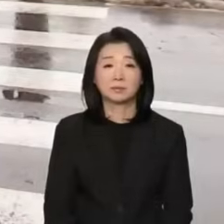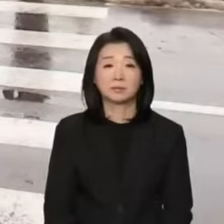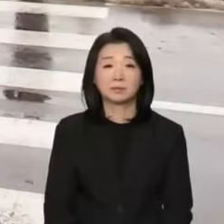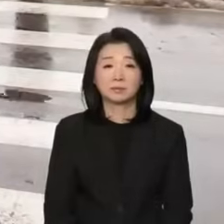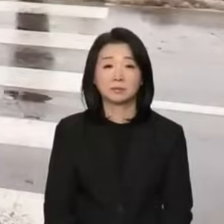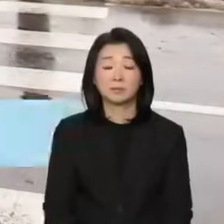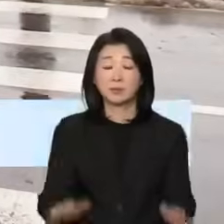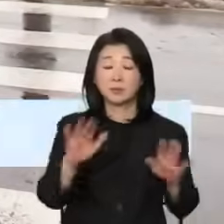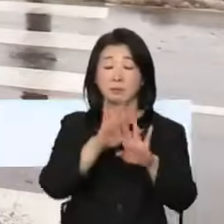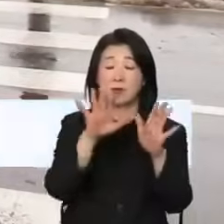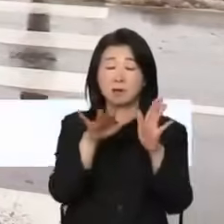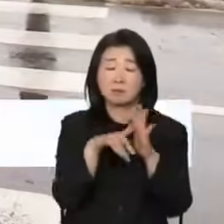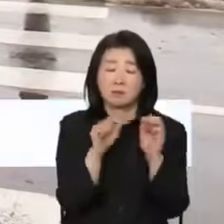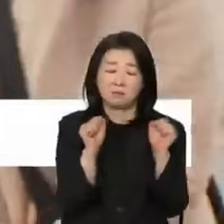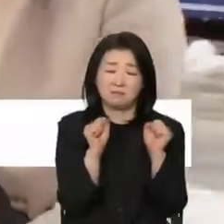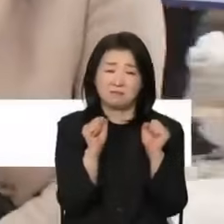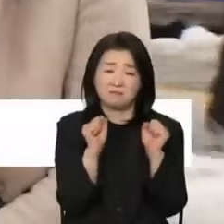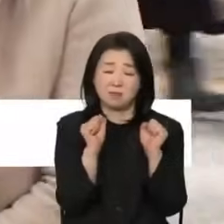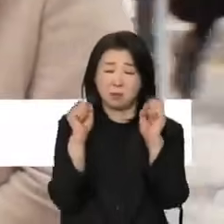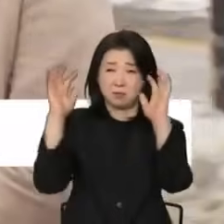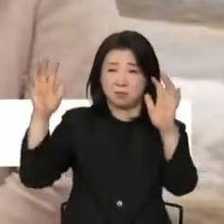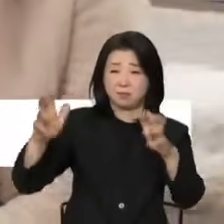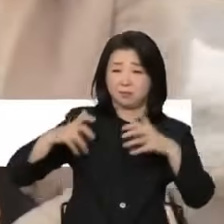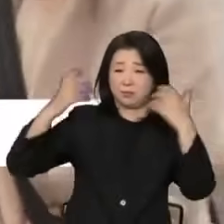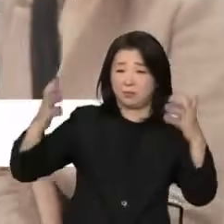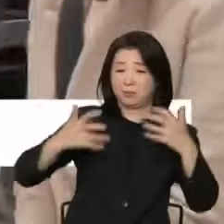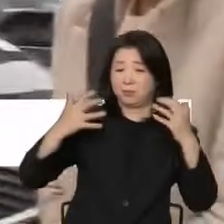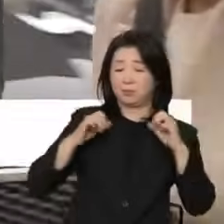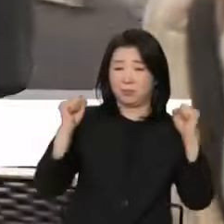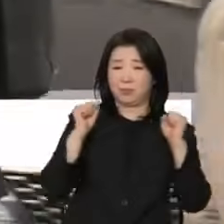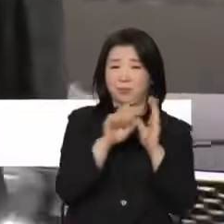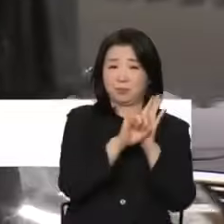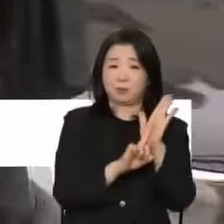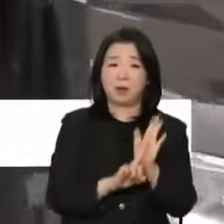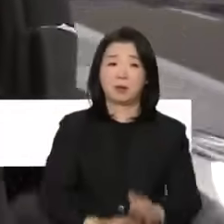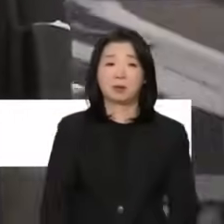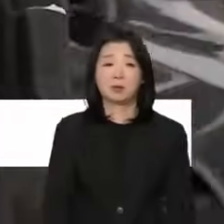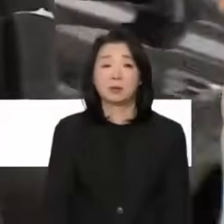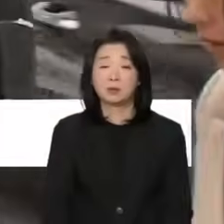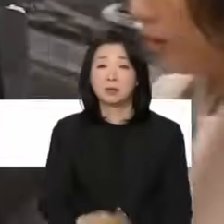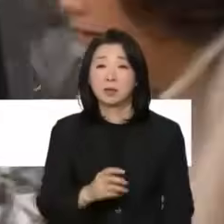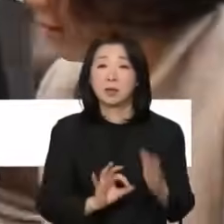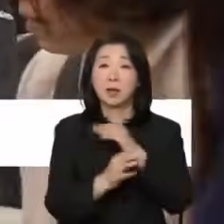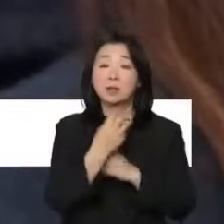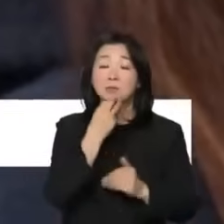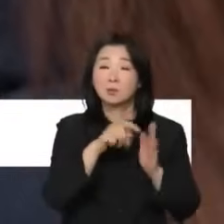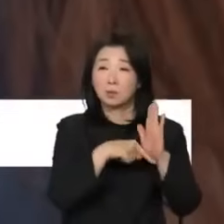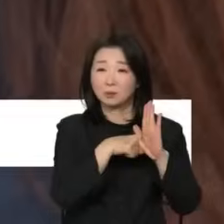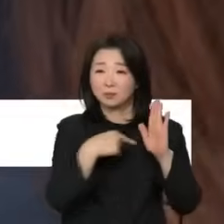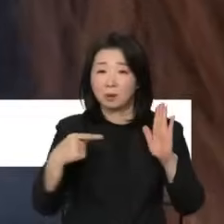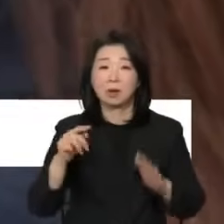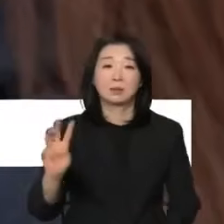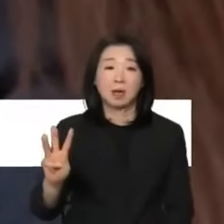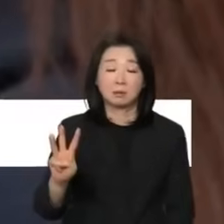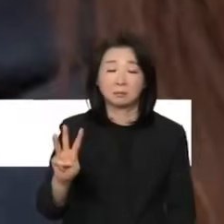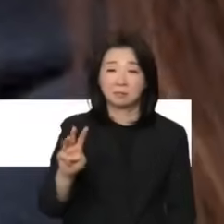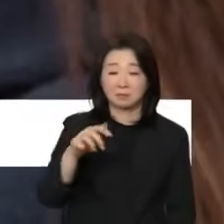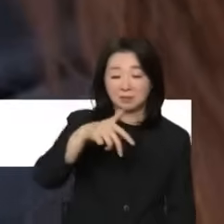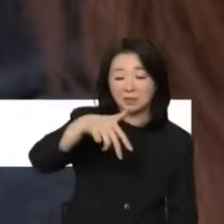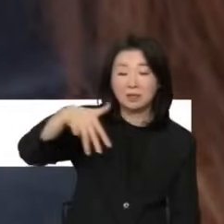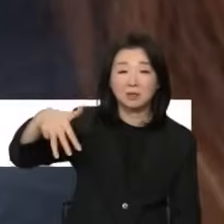밤사이 강한 한기가 남하하면서 기온이 크게 떨어졌습니다. 오늘 아침 서울은 영하 3도, 충북 제천은